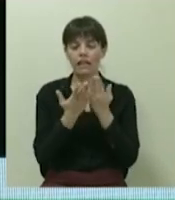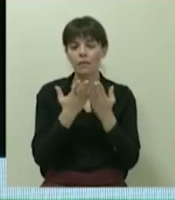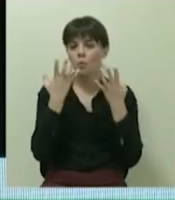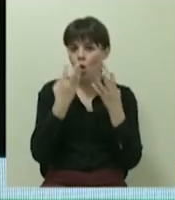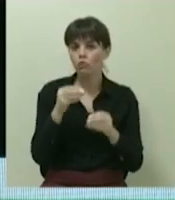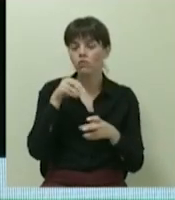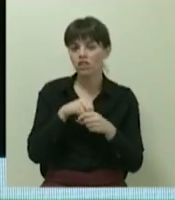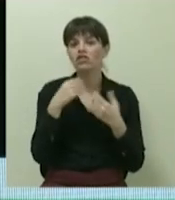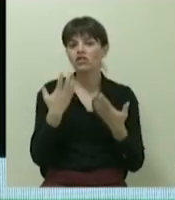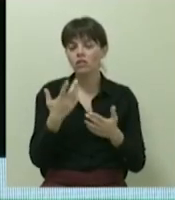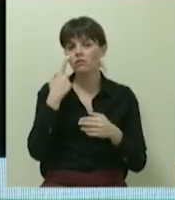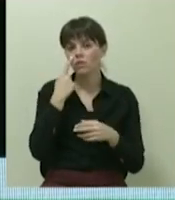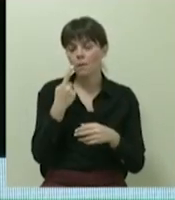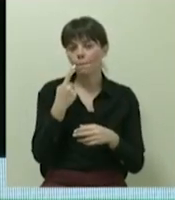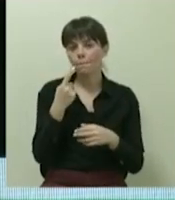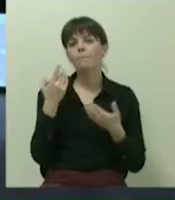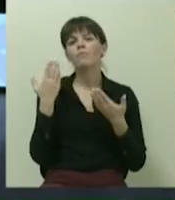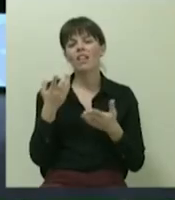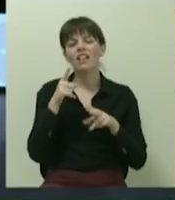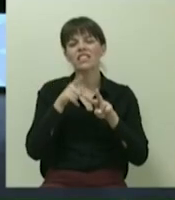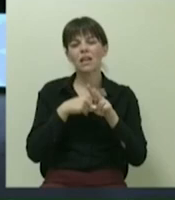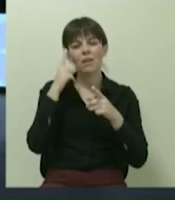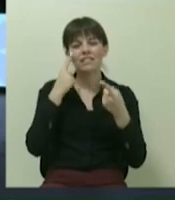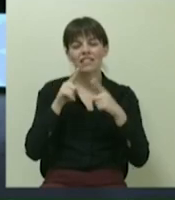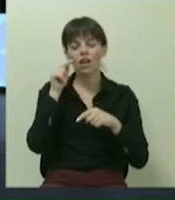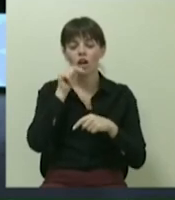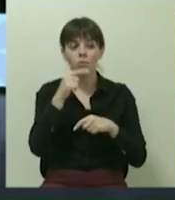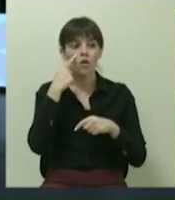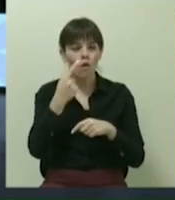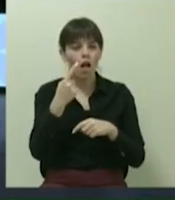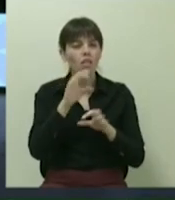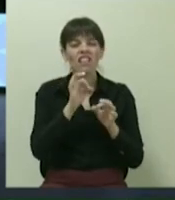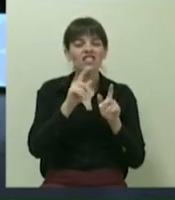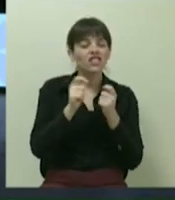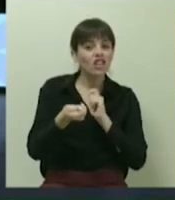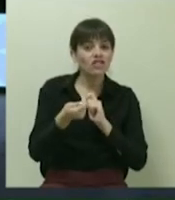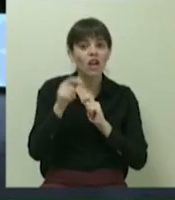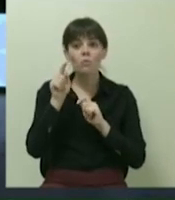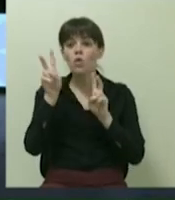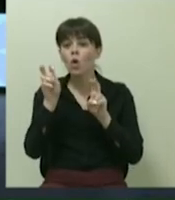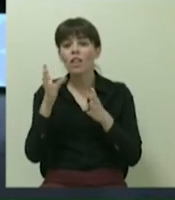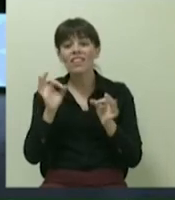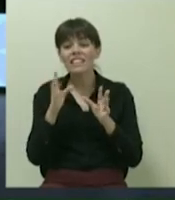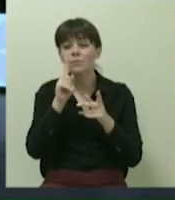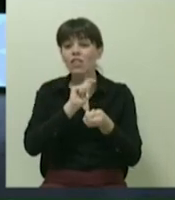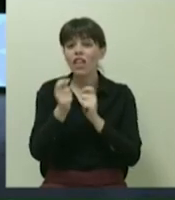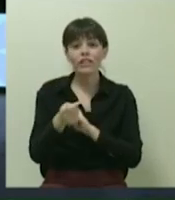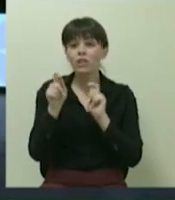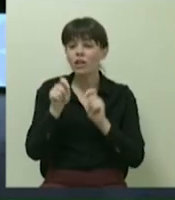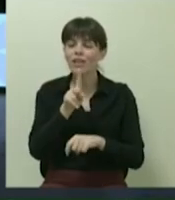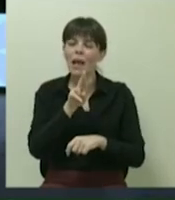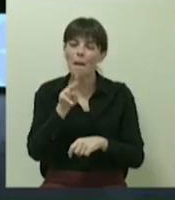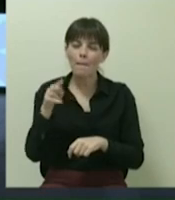için genellikle yapay zeka şu sektörü nasıl değiştirecek, yapay zeka bu konuda ne gibi değişikliklere yol açacak